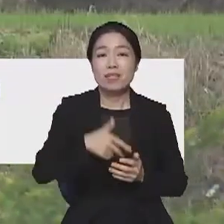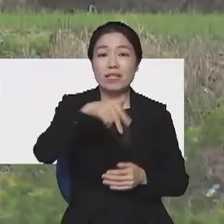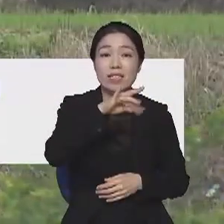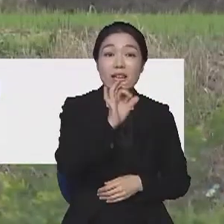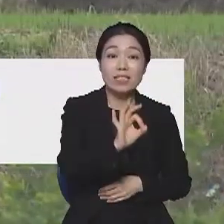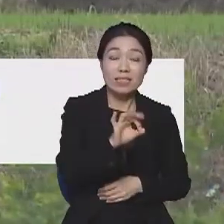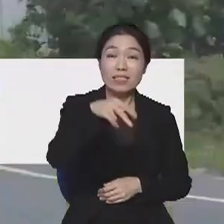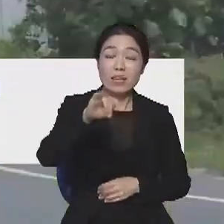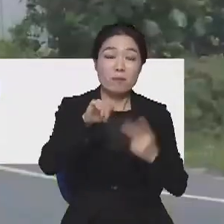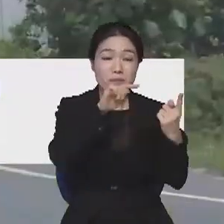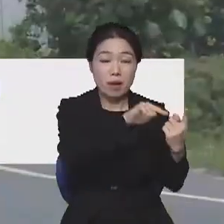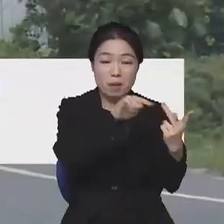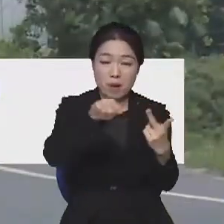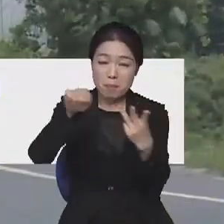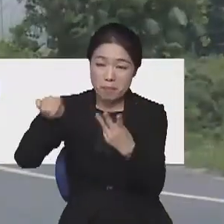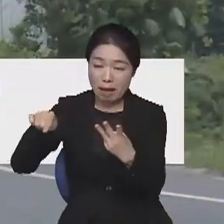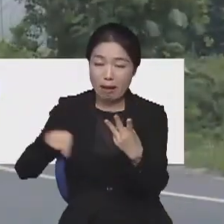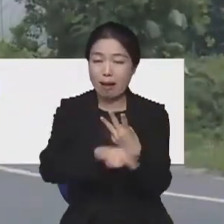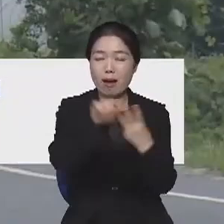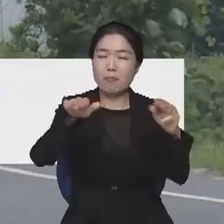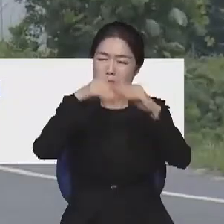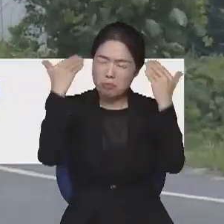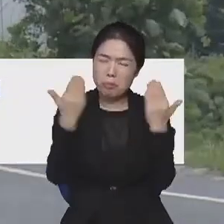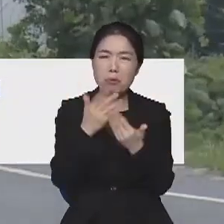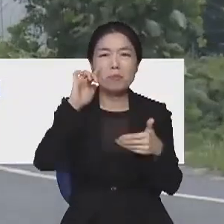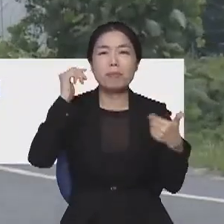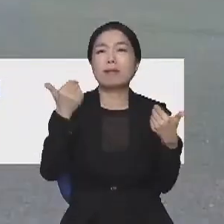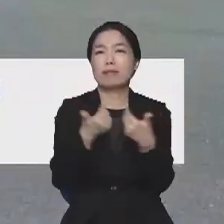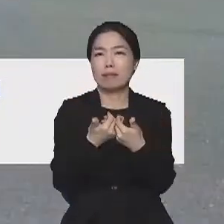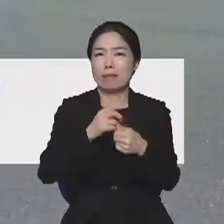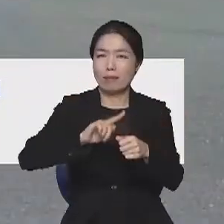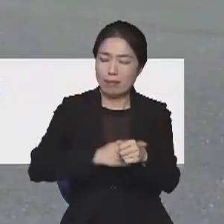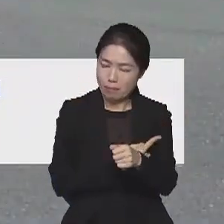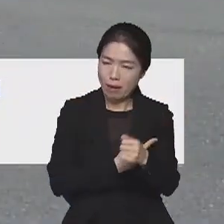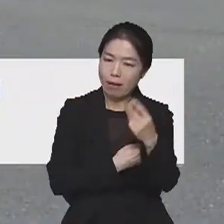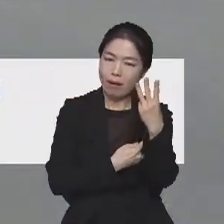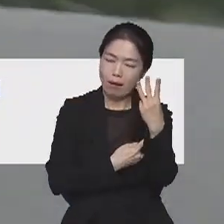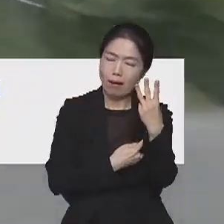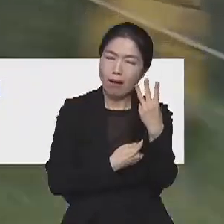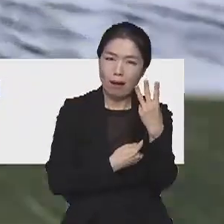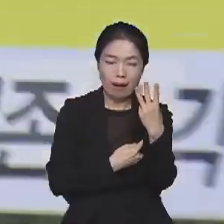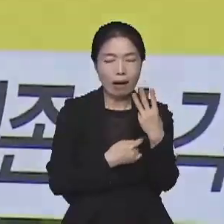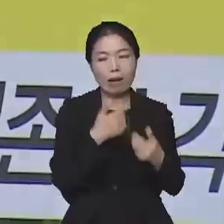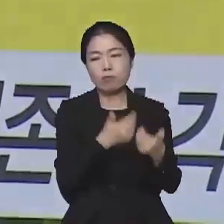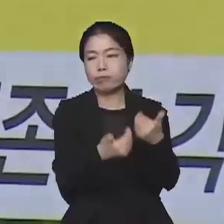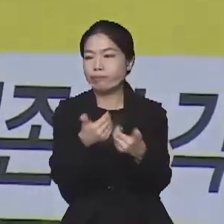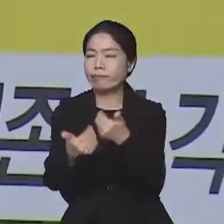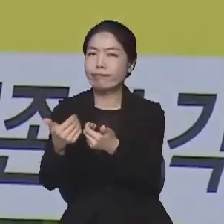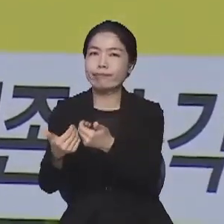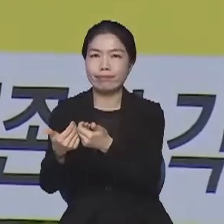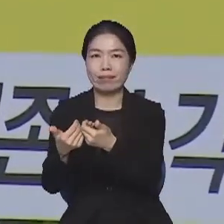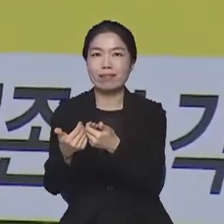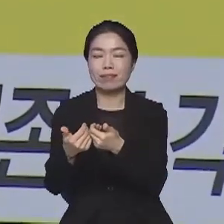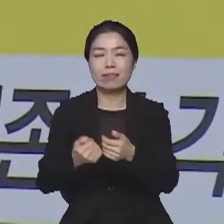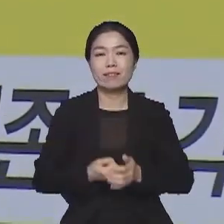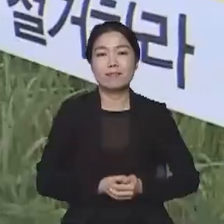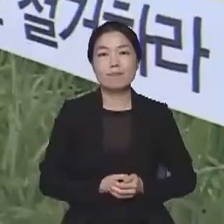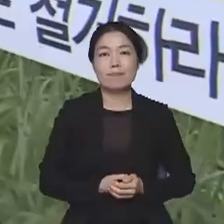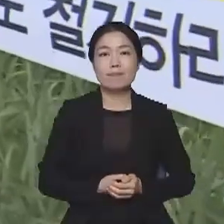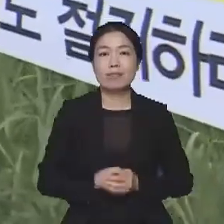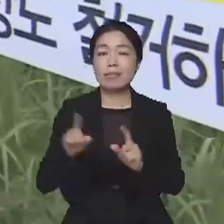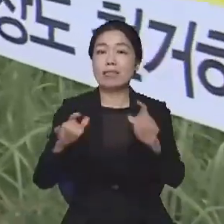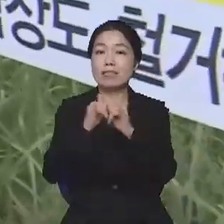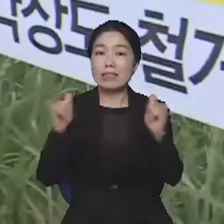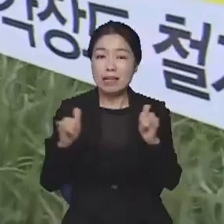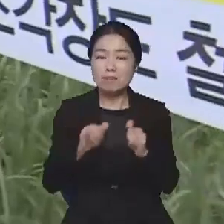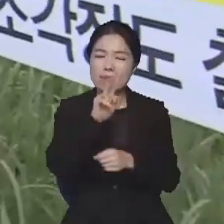장등동과 삼도동에 이어 매월동까지 주민들이 반대하면서 후보지 세 곳 모두 갈등을 빚고 있습니다. 주민들은